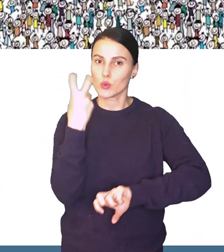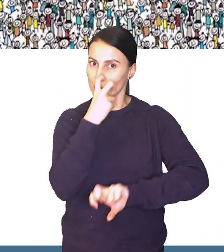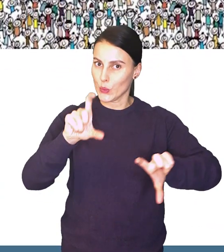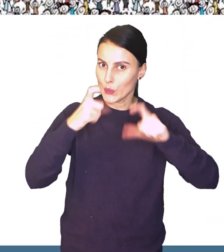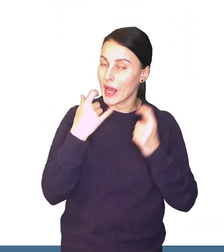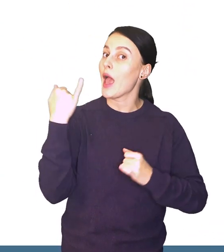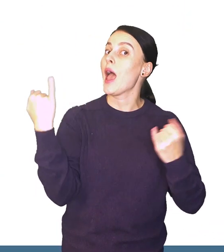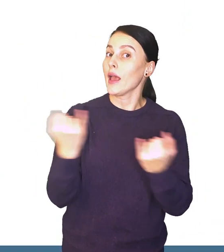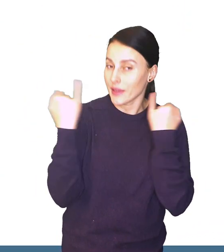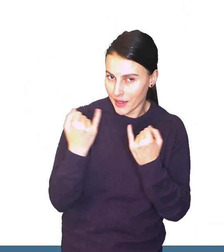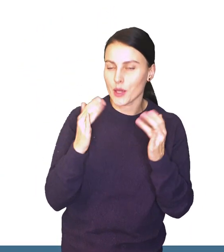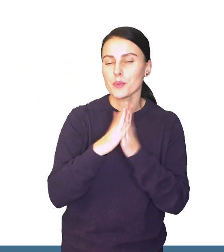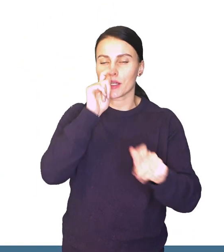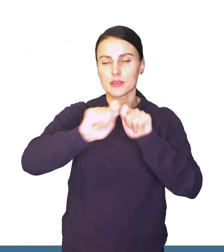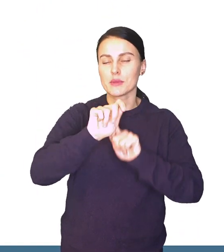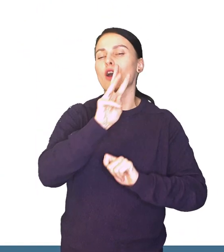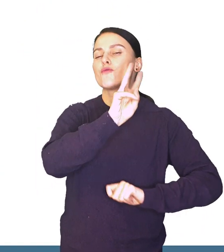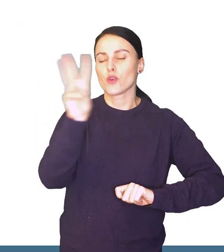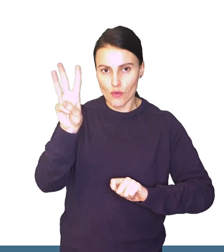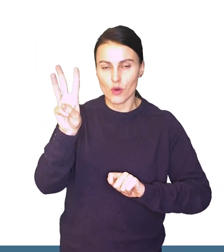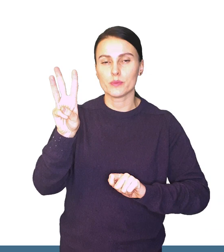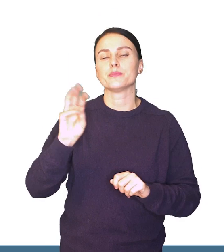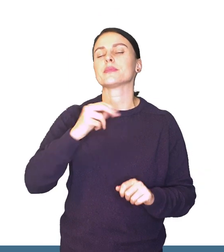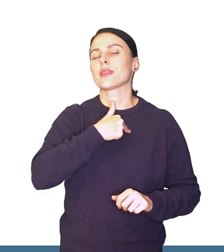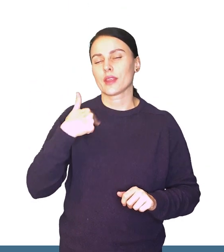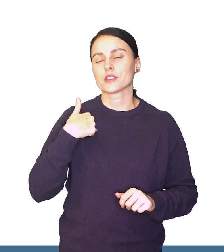atrakcji. Jakich? Sprawdźcie na naszym portalu.